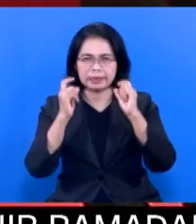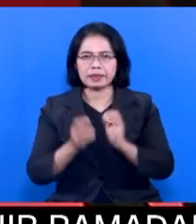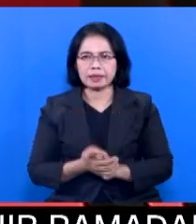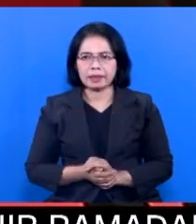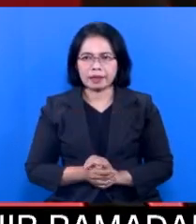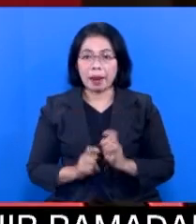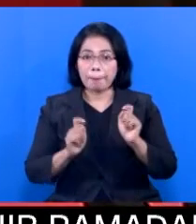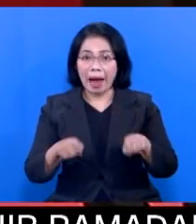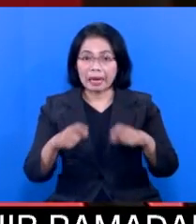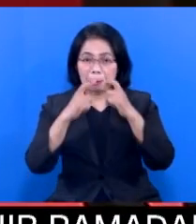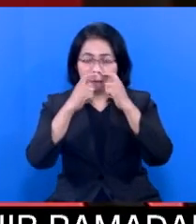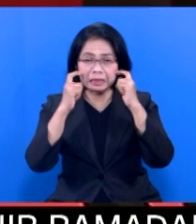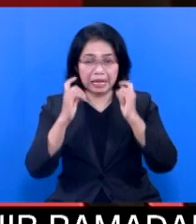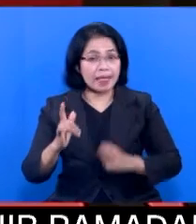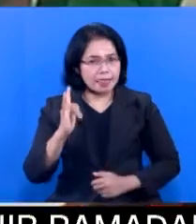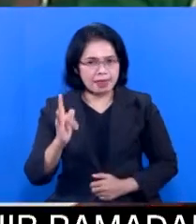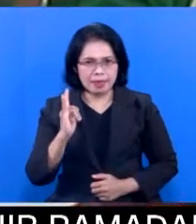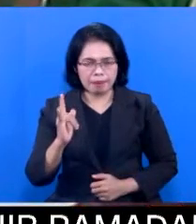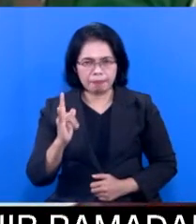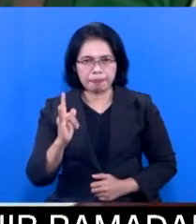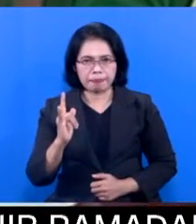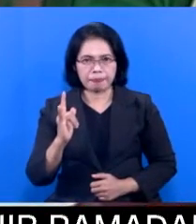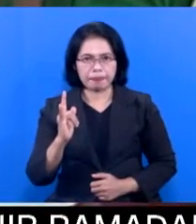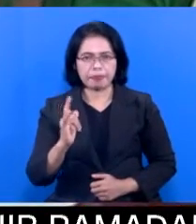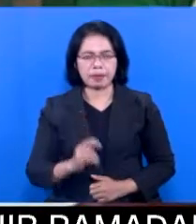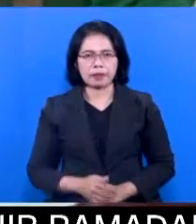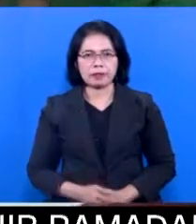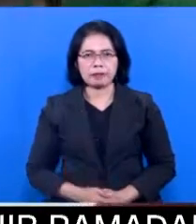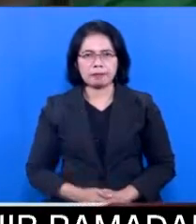Memakai masker, memakai masker.